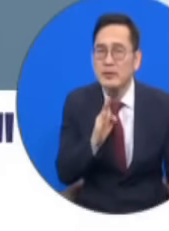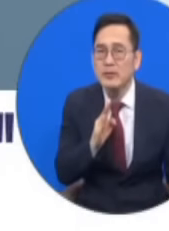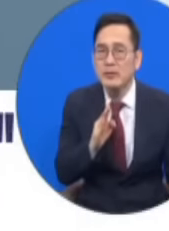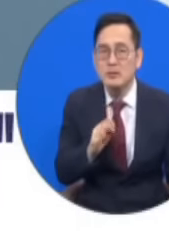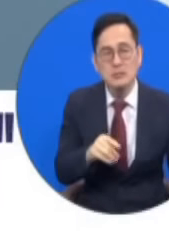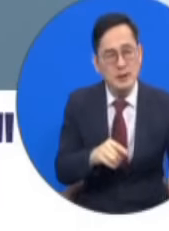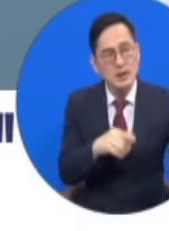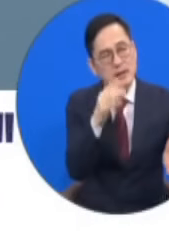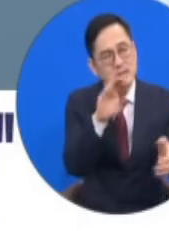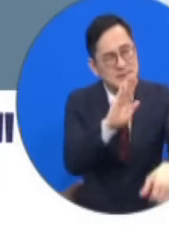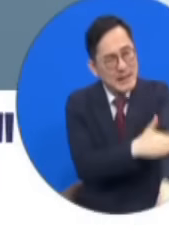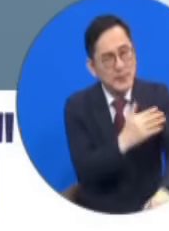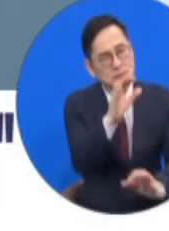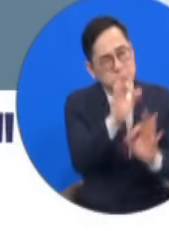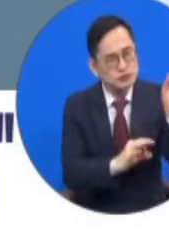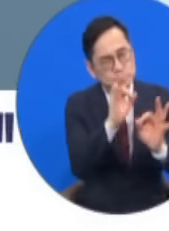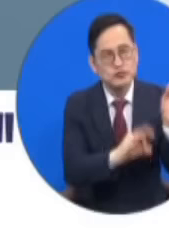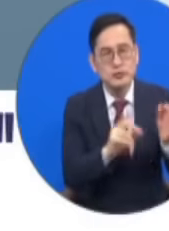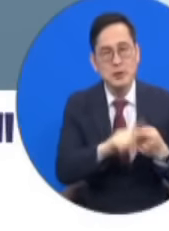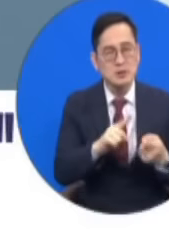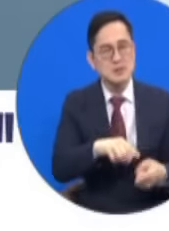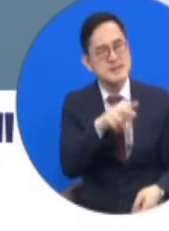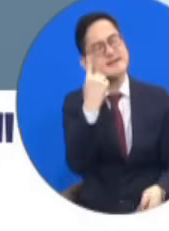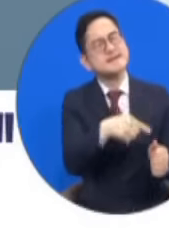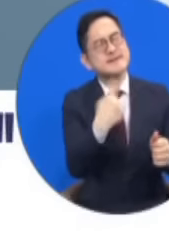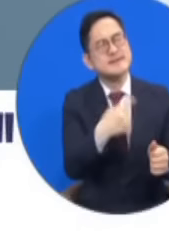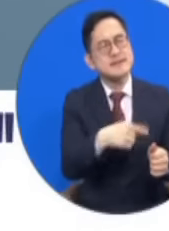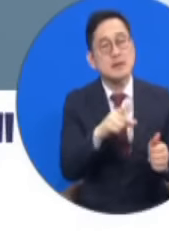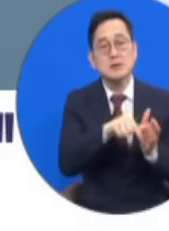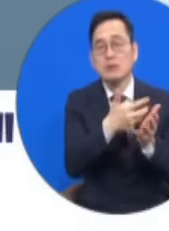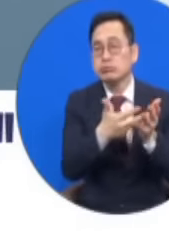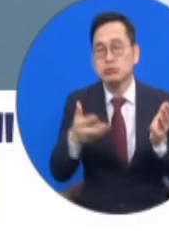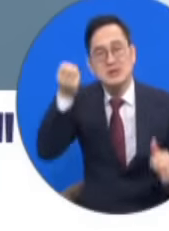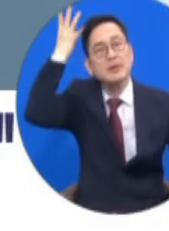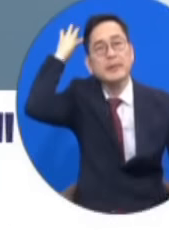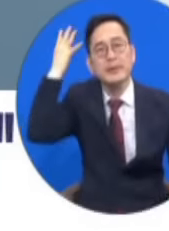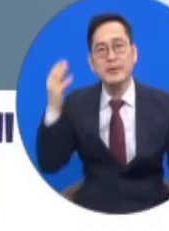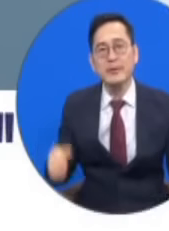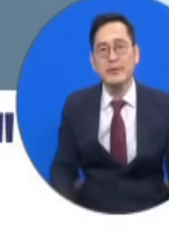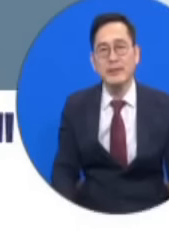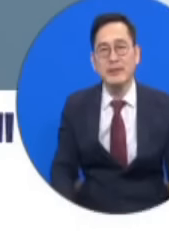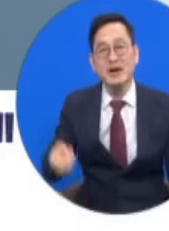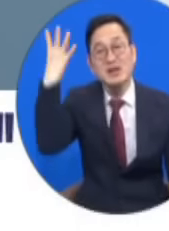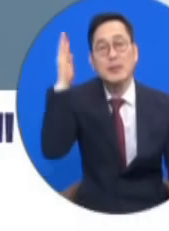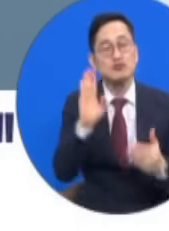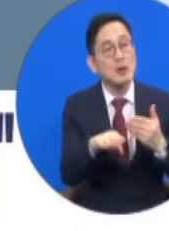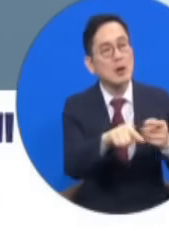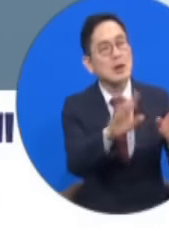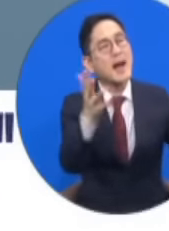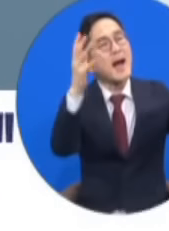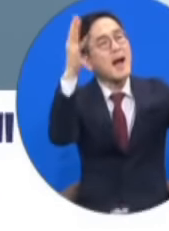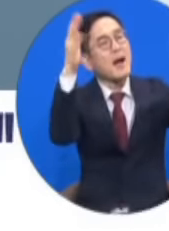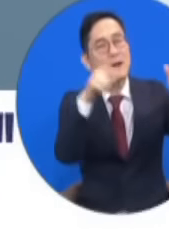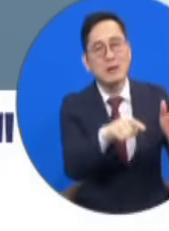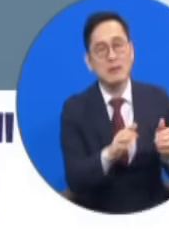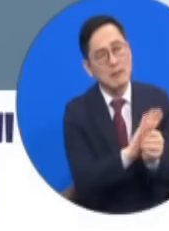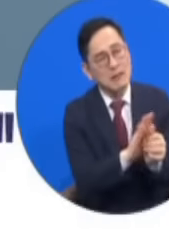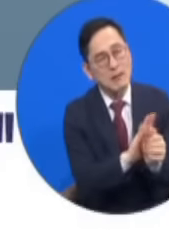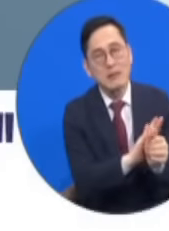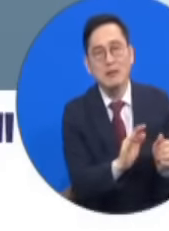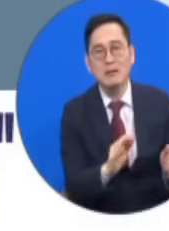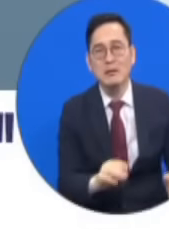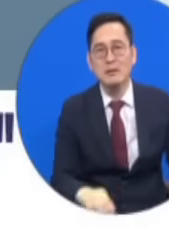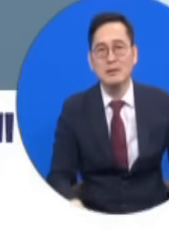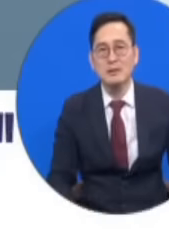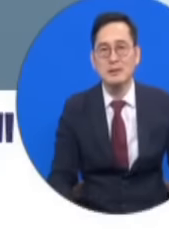너무 쉽게 용서하고 그리고 그냥 편에 매몰돼가지고 환호성을 지르는 이 현상에 대해서 이번 선거가 지나더라도